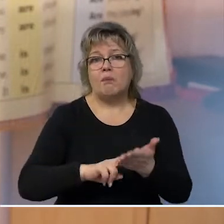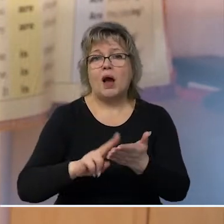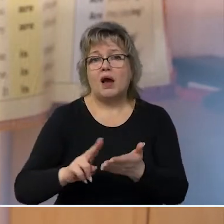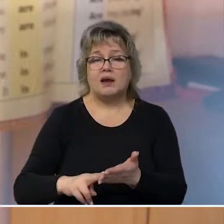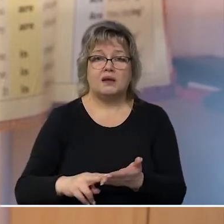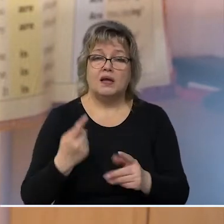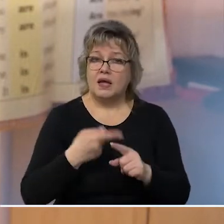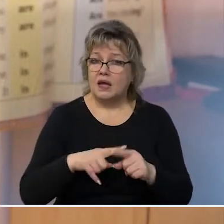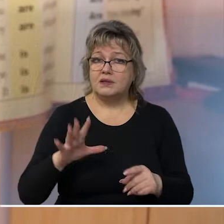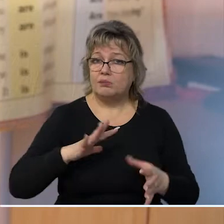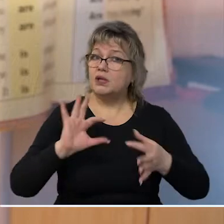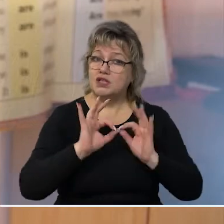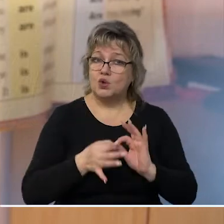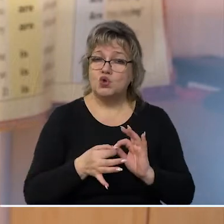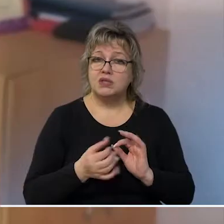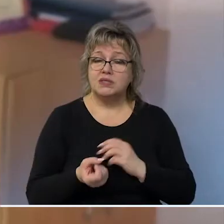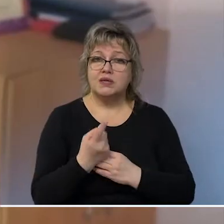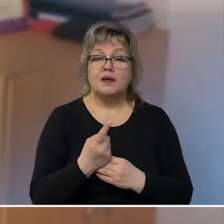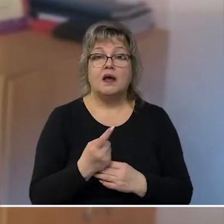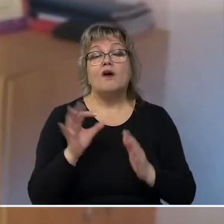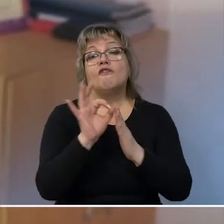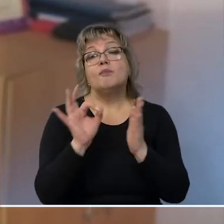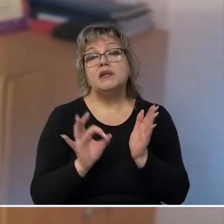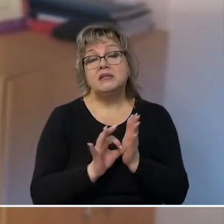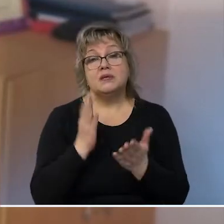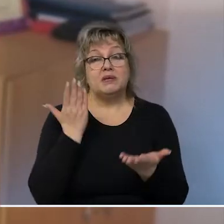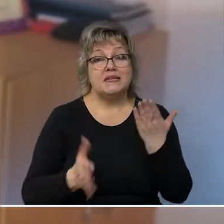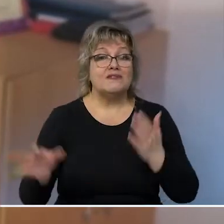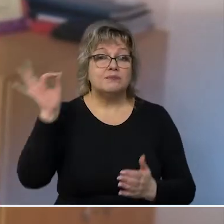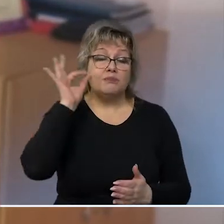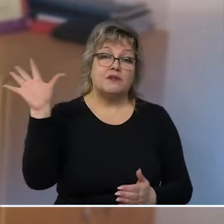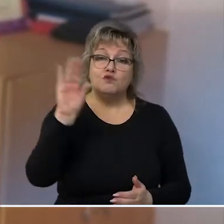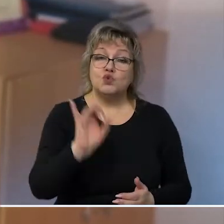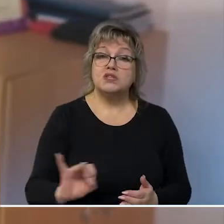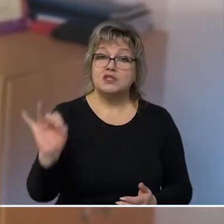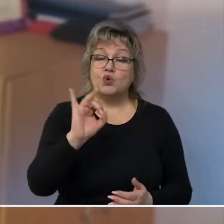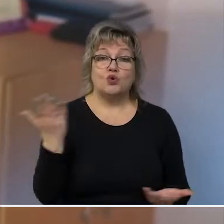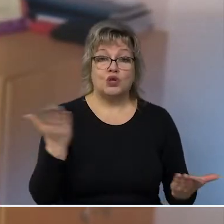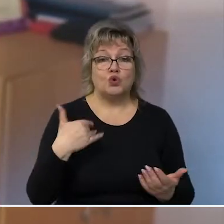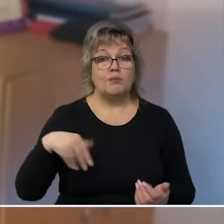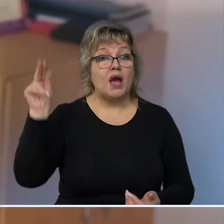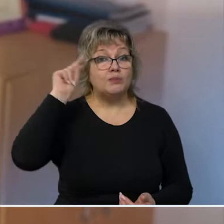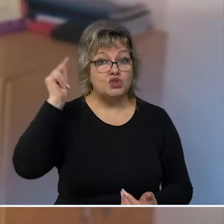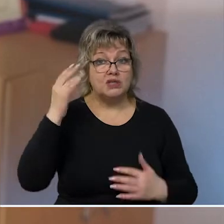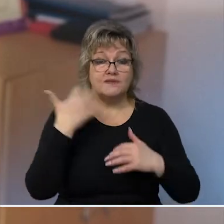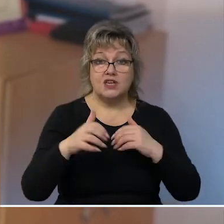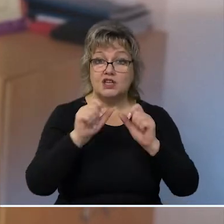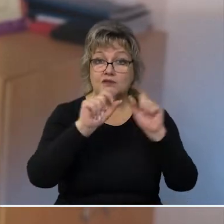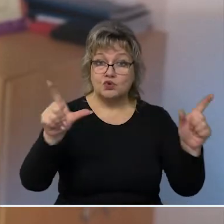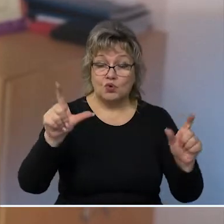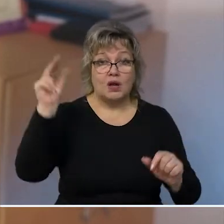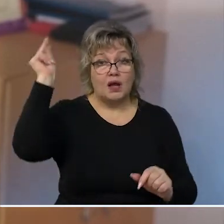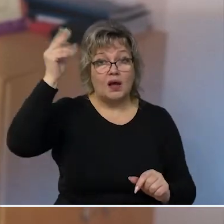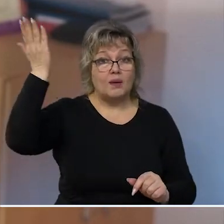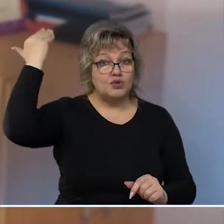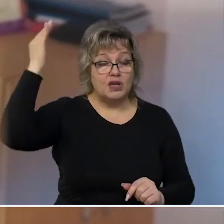марок. То есть это вызывало сложности. Ну, в принципе, как бы, если вспоминать всю историю, которую мы обучались, среднее образование